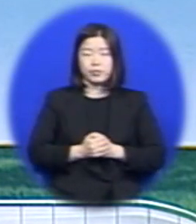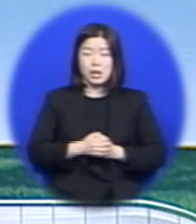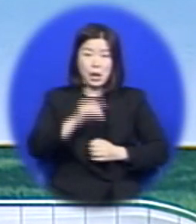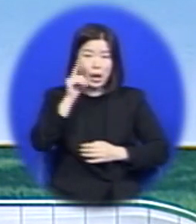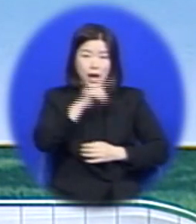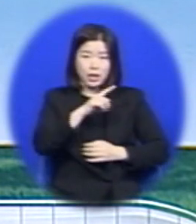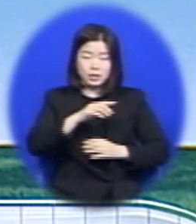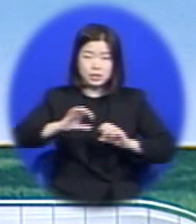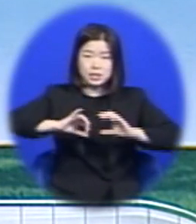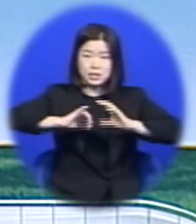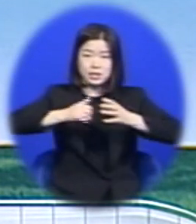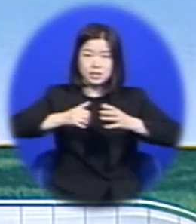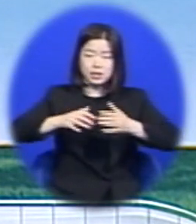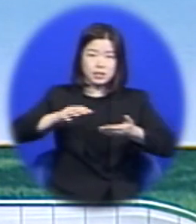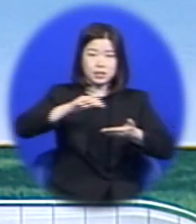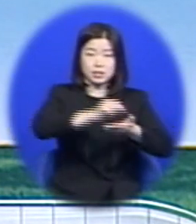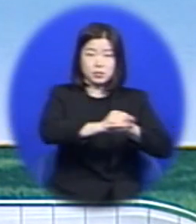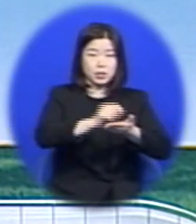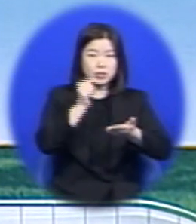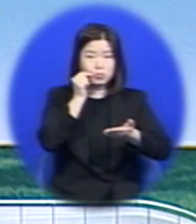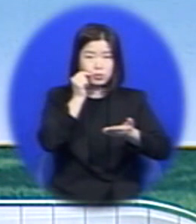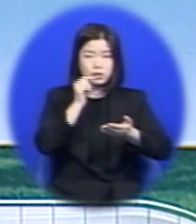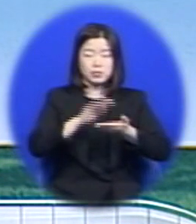악이 세상을 지배하지 못합니다.